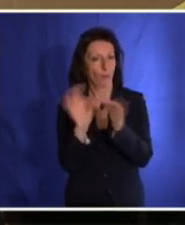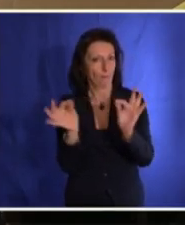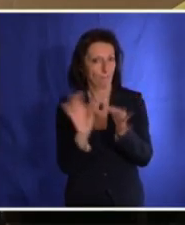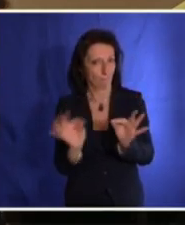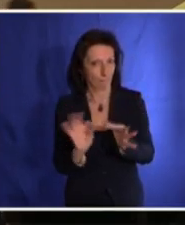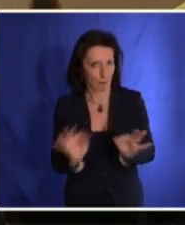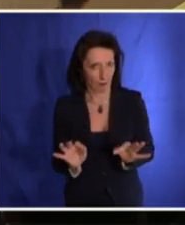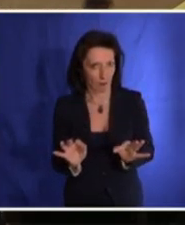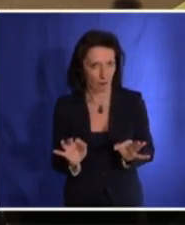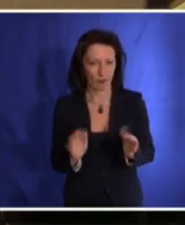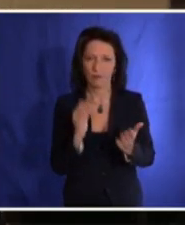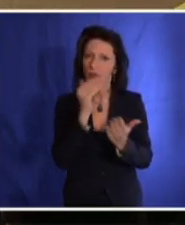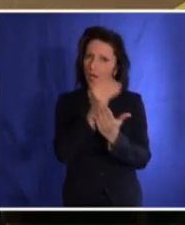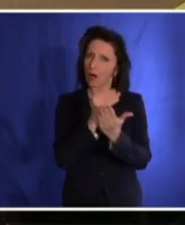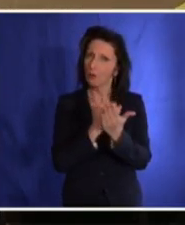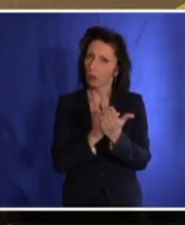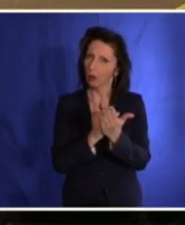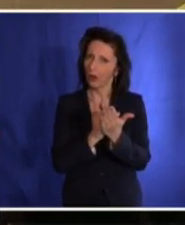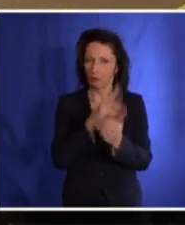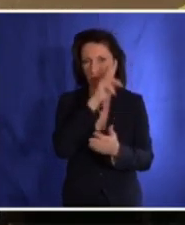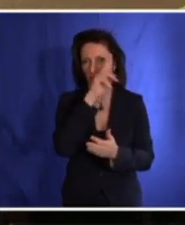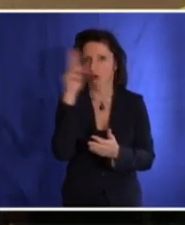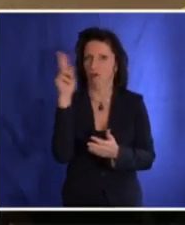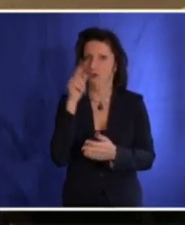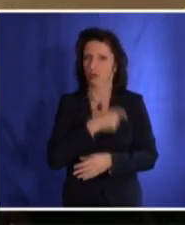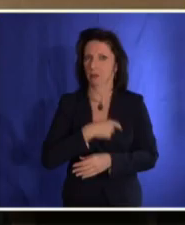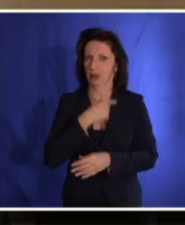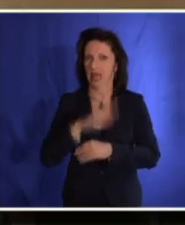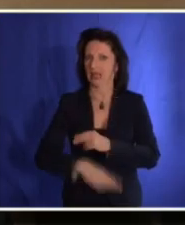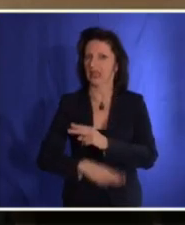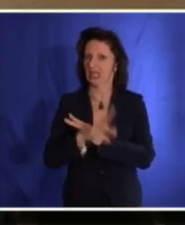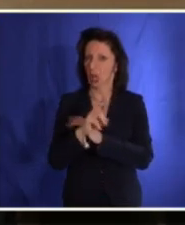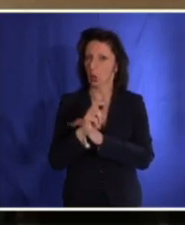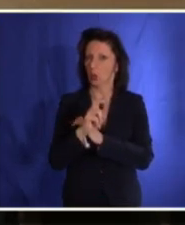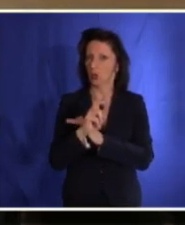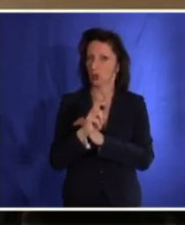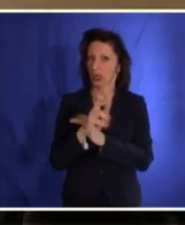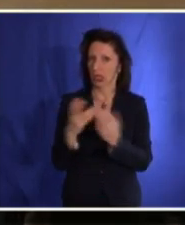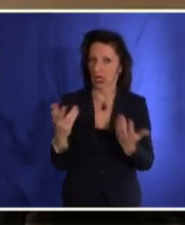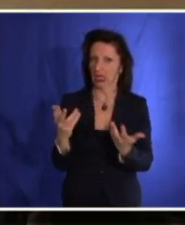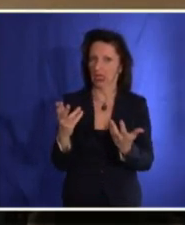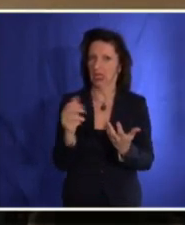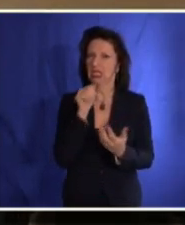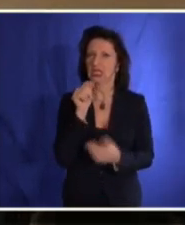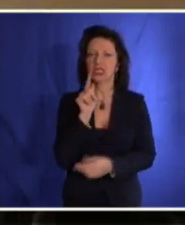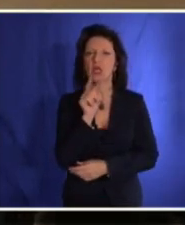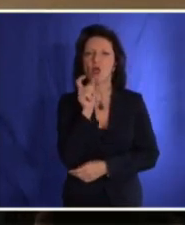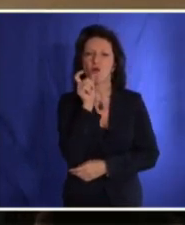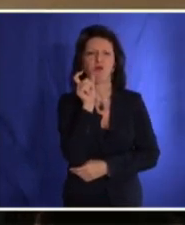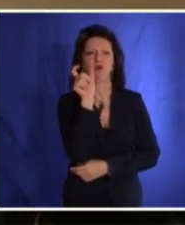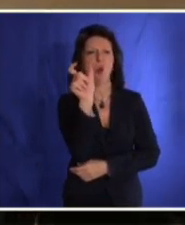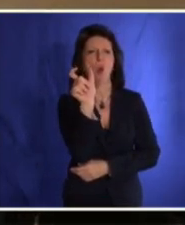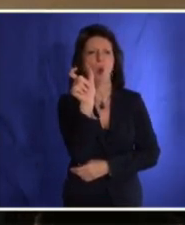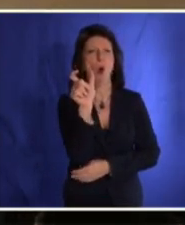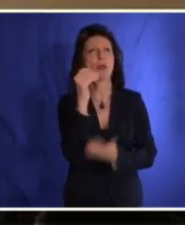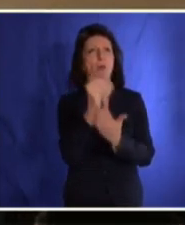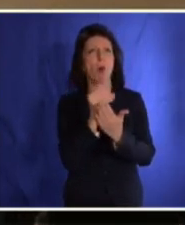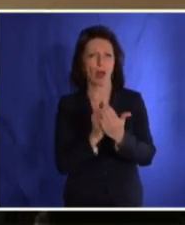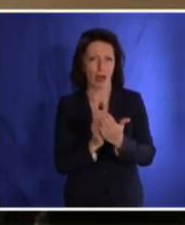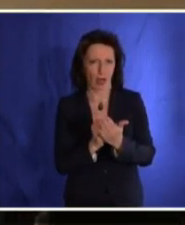Programm ist für uns in der Volkspartei Niederösterreich aber nicht nur ein Wort.